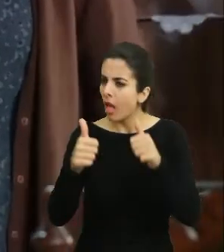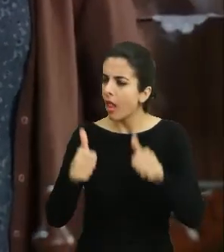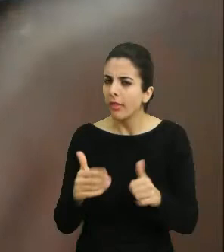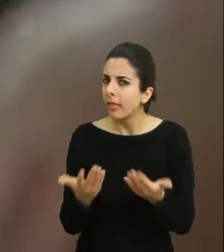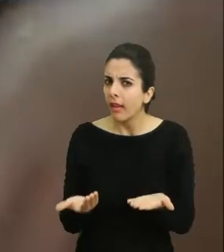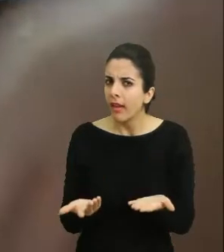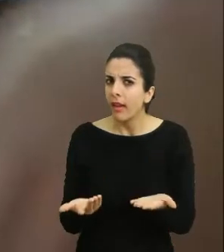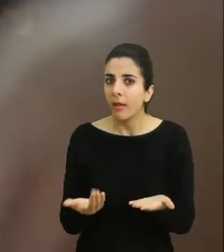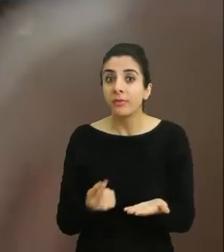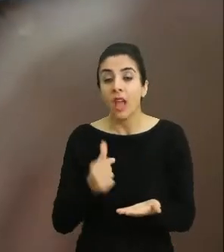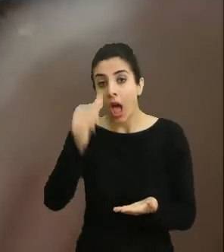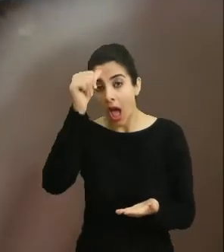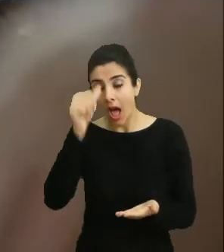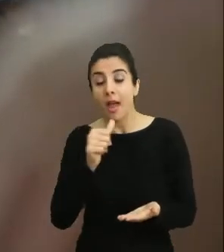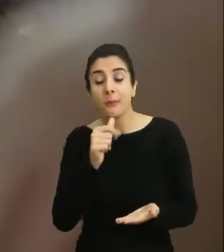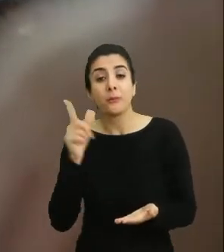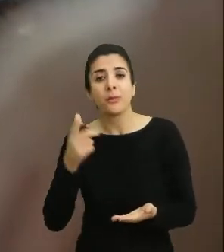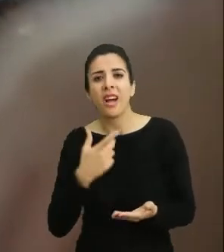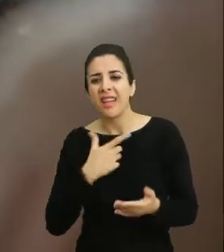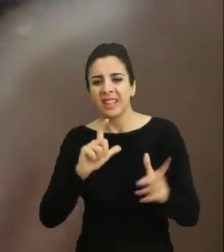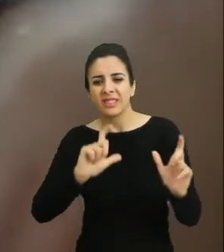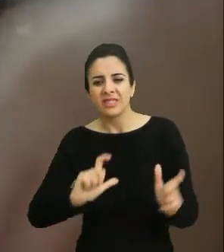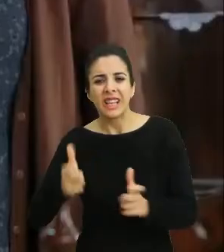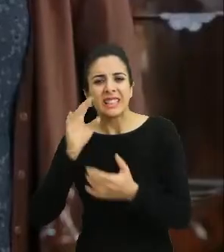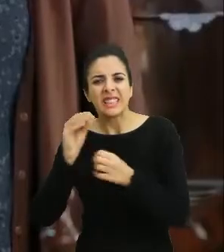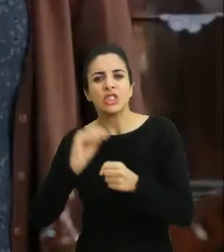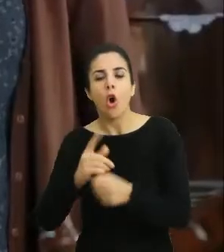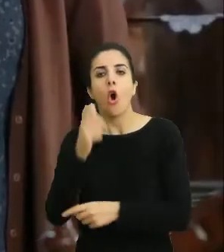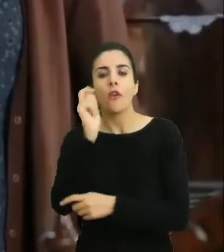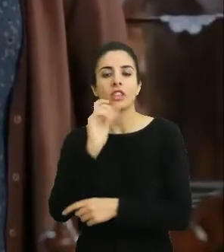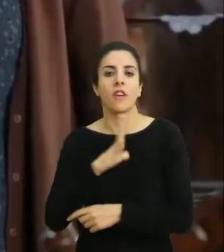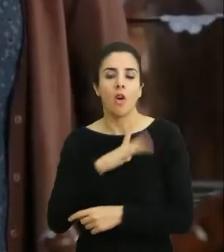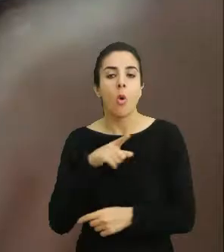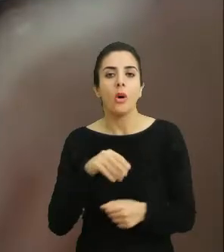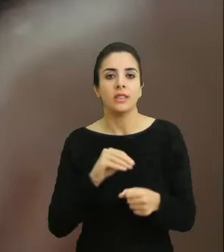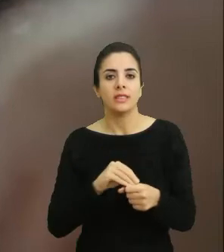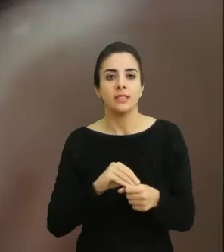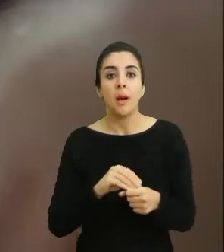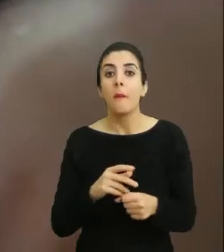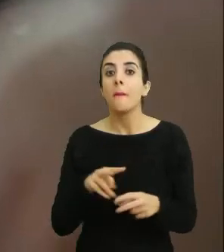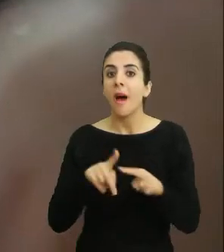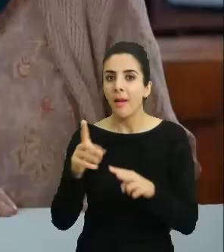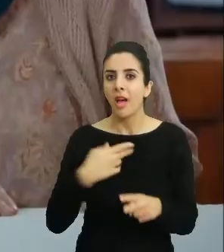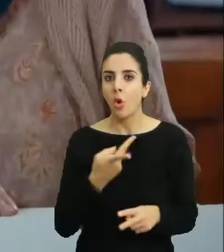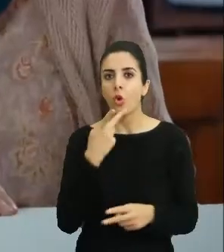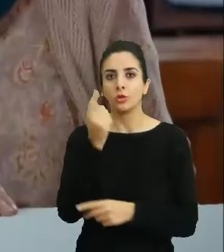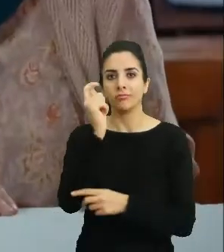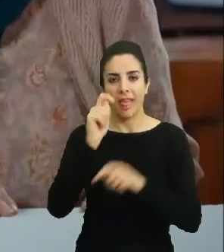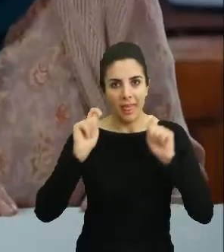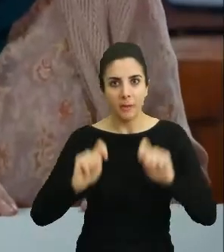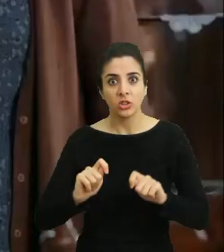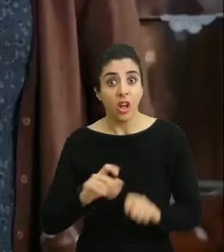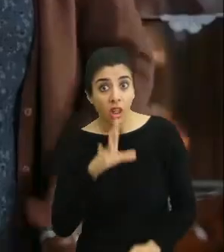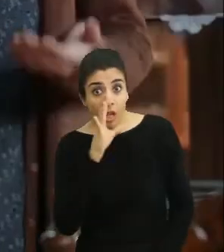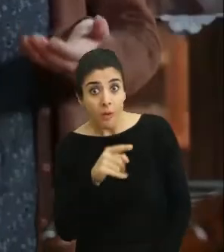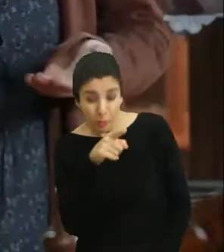ilanıymış o? Arap göçmenler için bir konferans düzenleniyor. Onun için. Hem Meryem de orada konuşma yapacak.